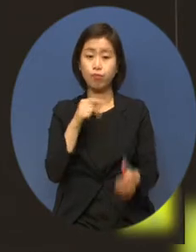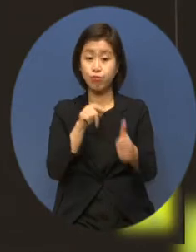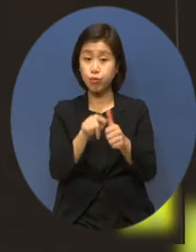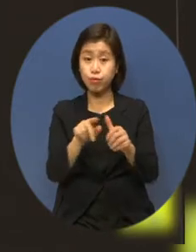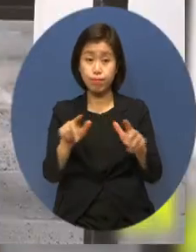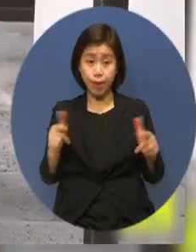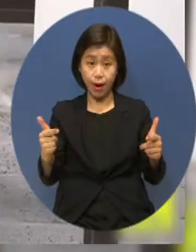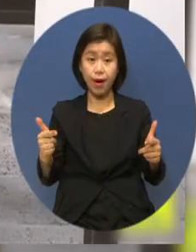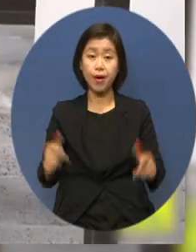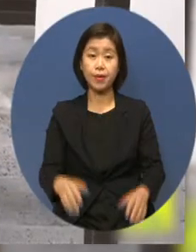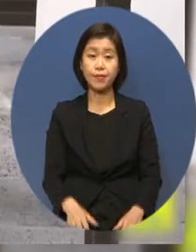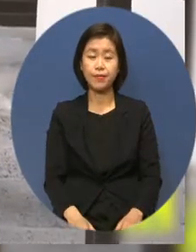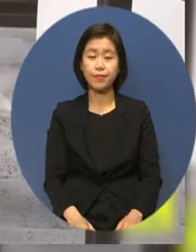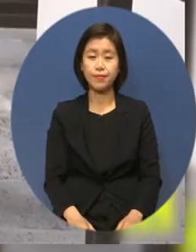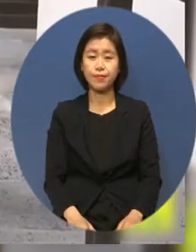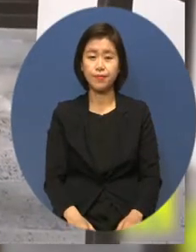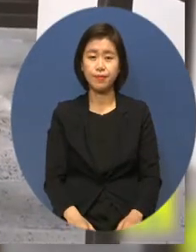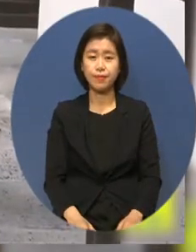죽이지도 않고서